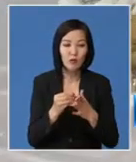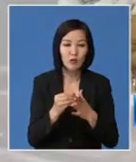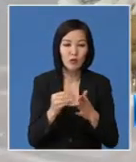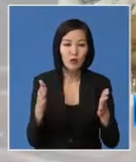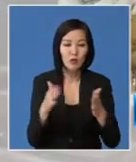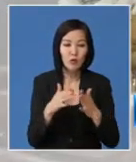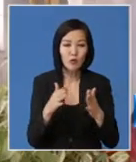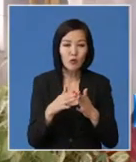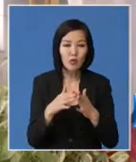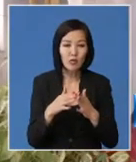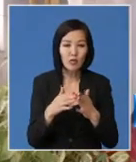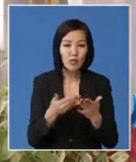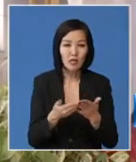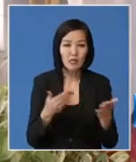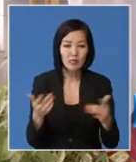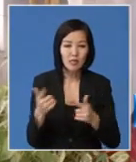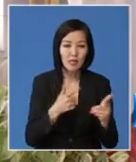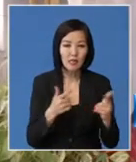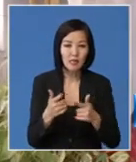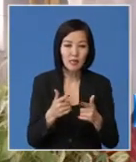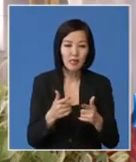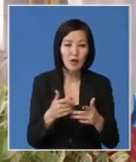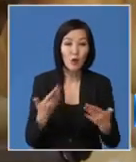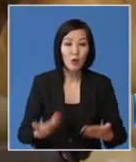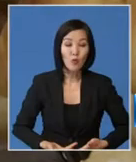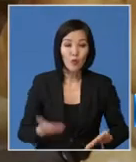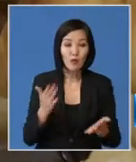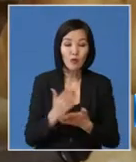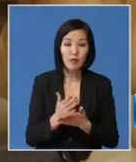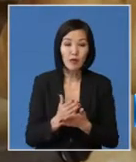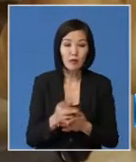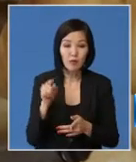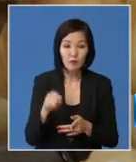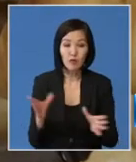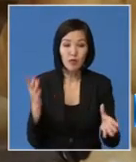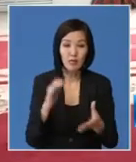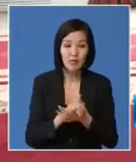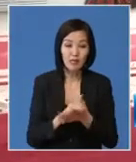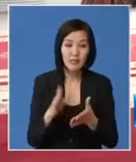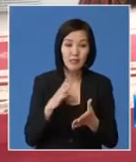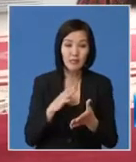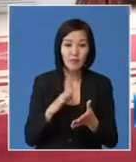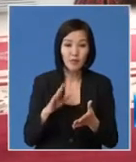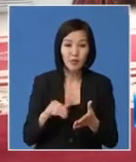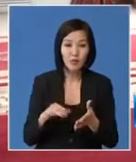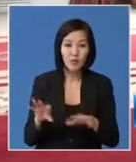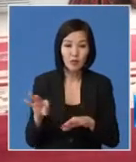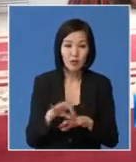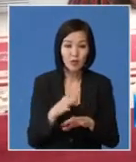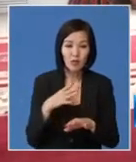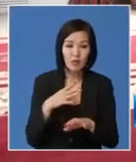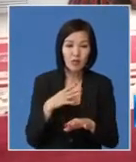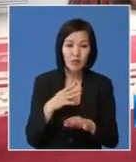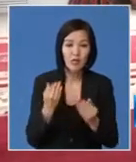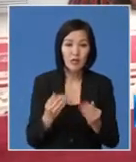дастарханын әзірлеп әбігер. Иә, мұнда да өмір бар. Екеуі осында танысып табысқан, соңында жұп жарастырған.